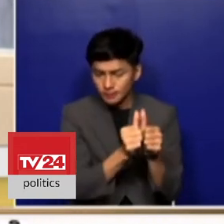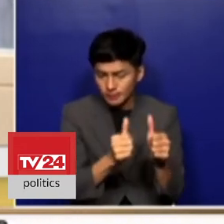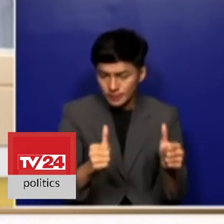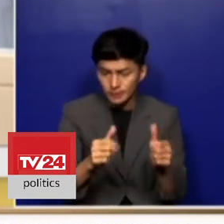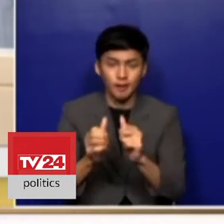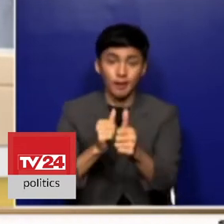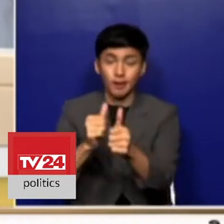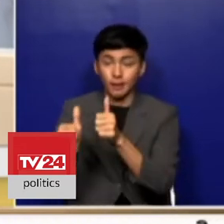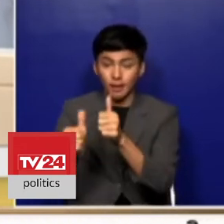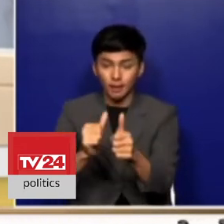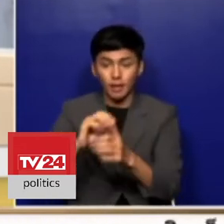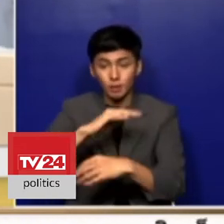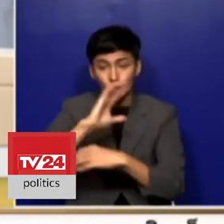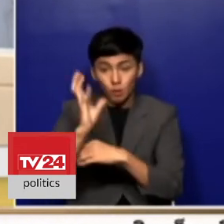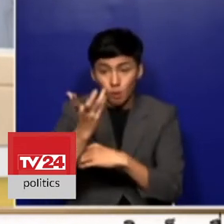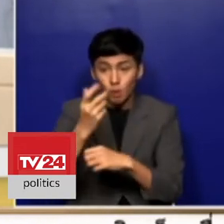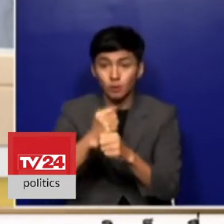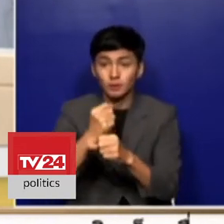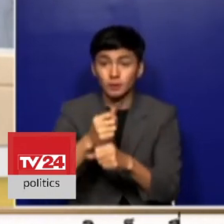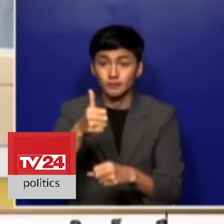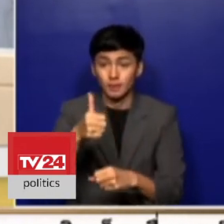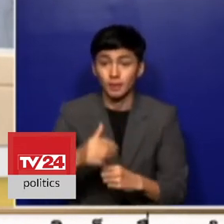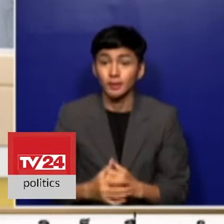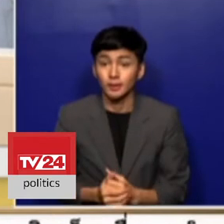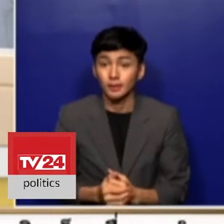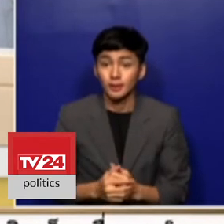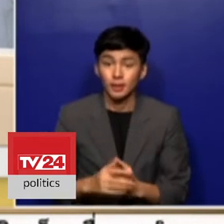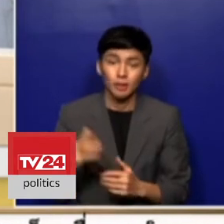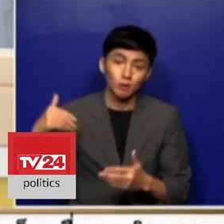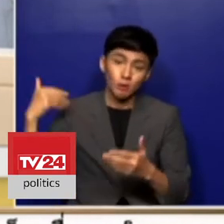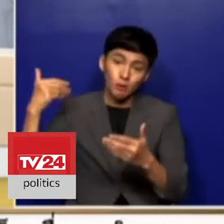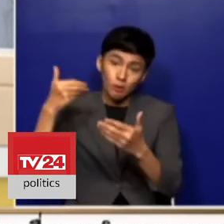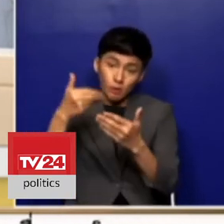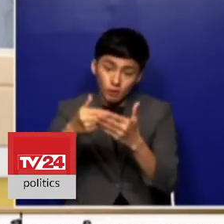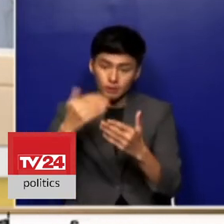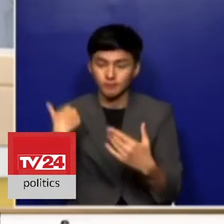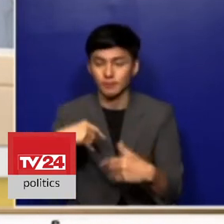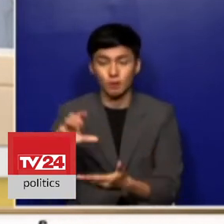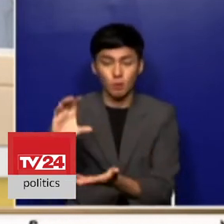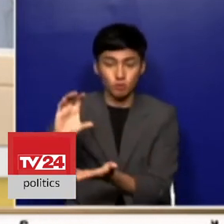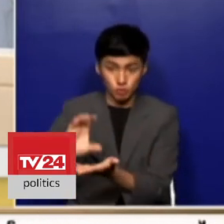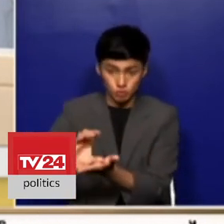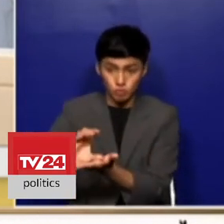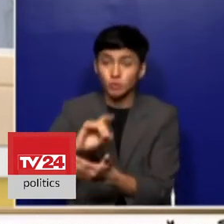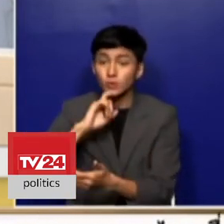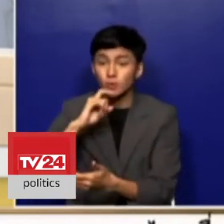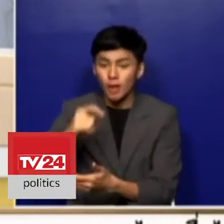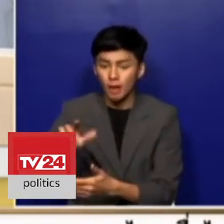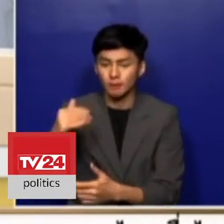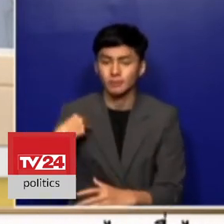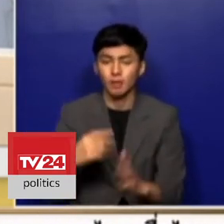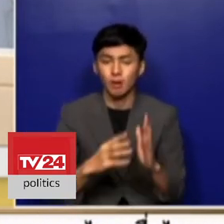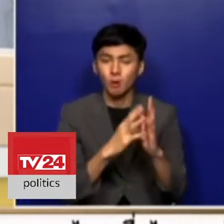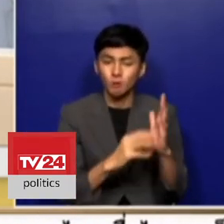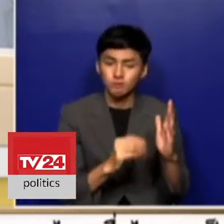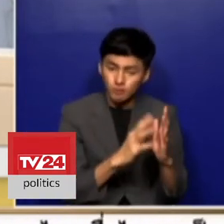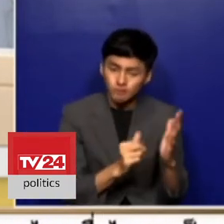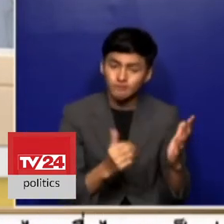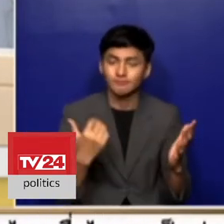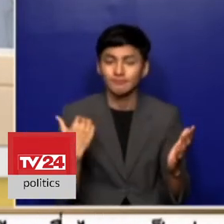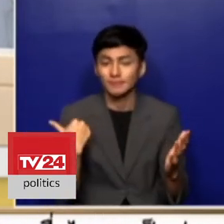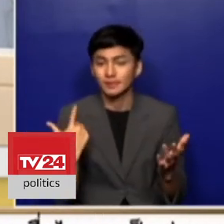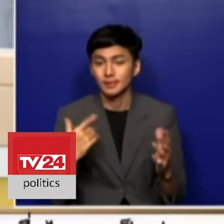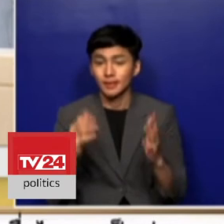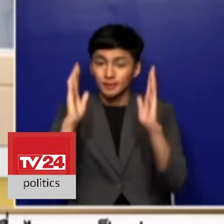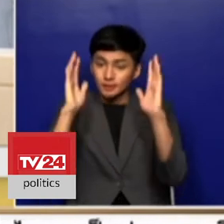ขันได้อย่างแท้จริงในอดีตที่ผ่านมาขาเรามีกองทุนอยู่แล้วมีการจัดอบรมในการจัดสัมมนาสำหรับผู้